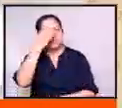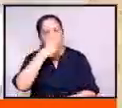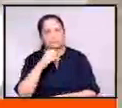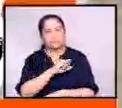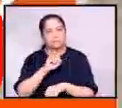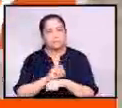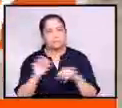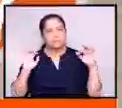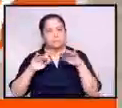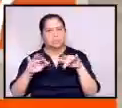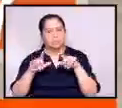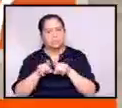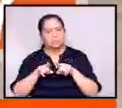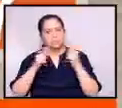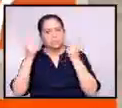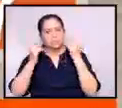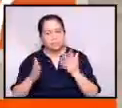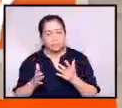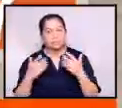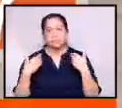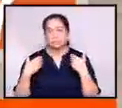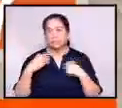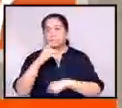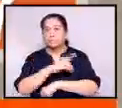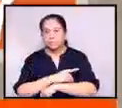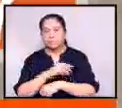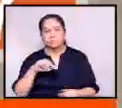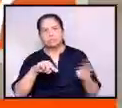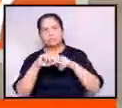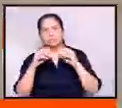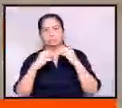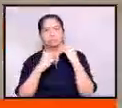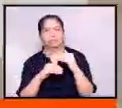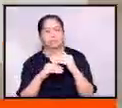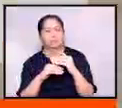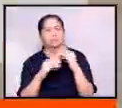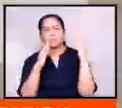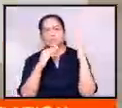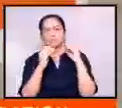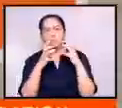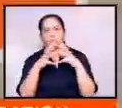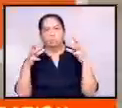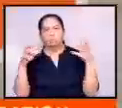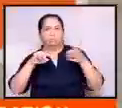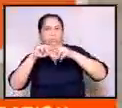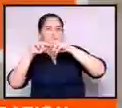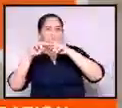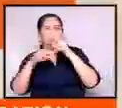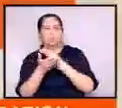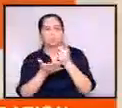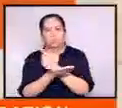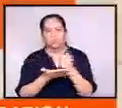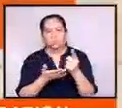isla, dagsa na rin ang mga turista. May mga araw rin lumalampas ito sa limit. Inaasahang lolobo pa ito sa mahal na